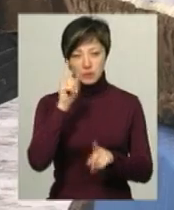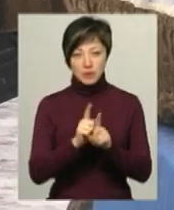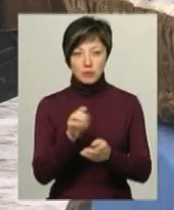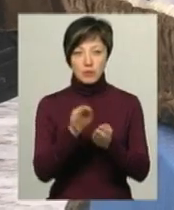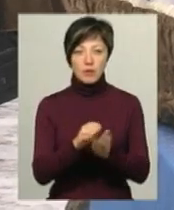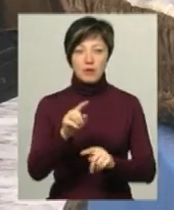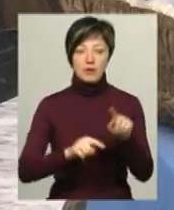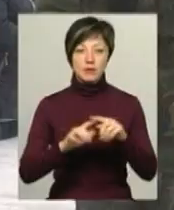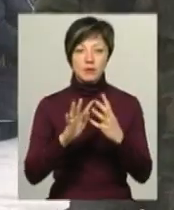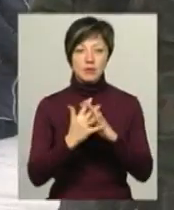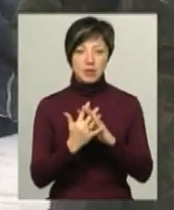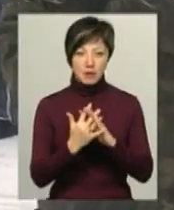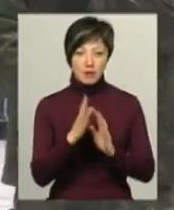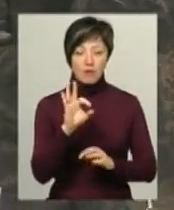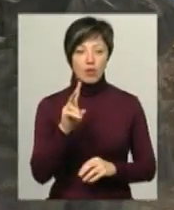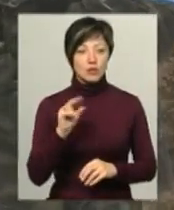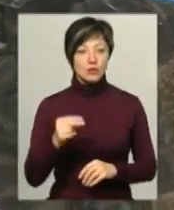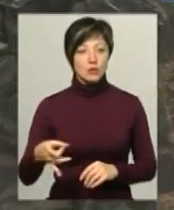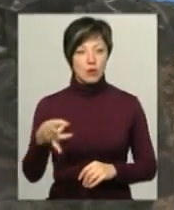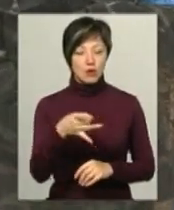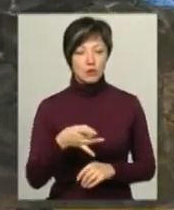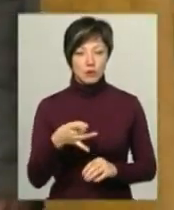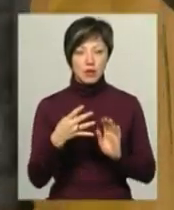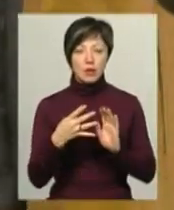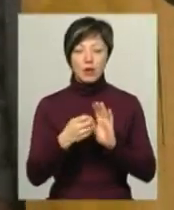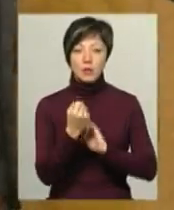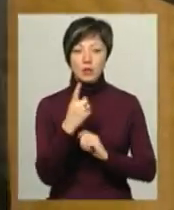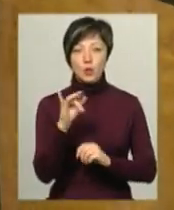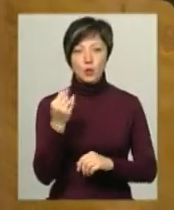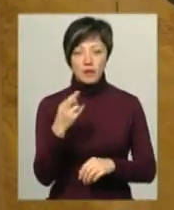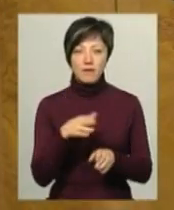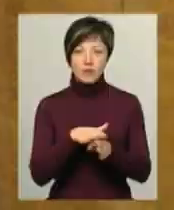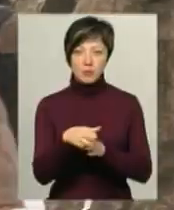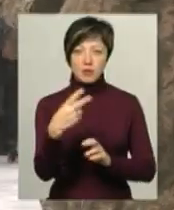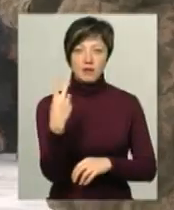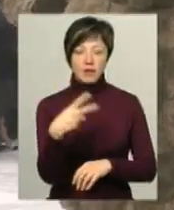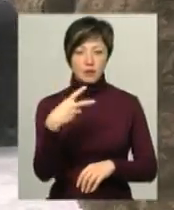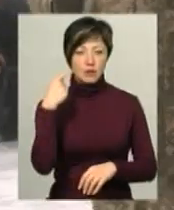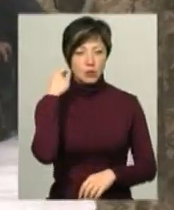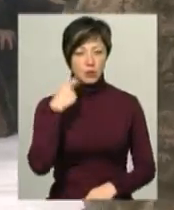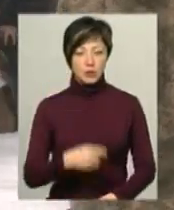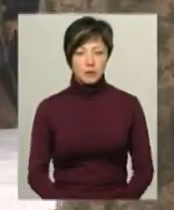хлопця у рідному селі Вочківці Волочиського району. 11 грудня хлопцю виповнилося 20 років.